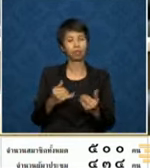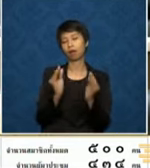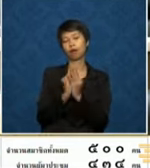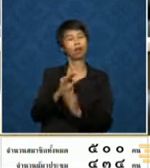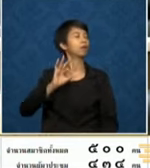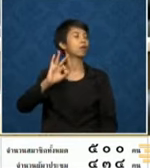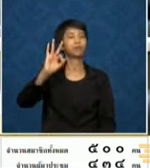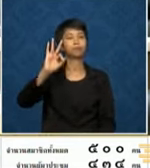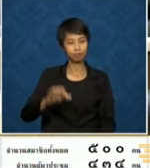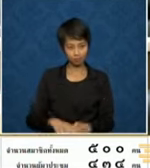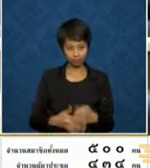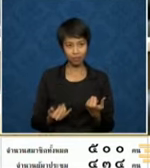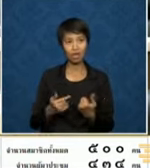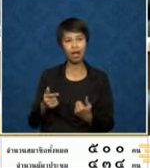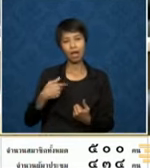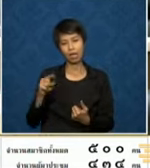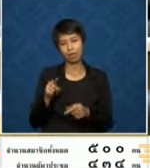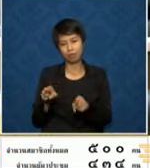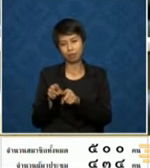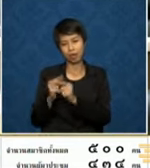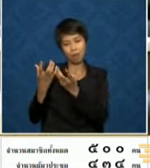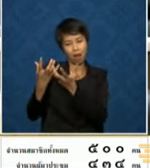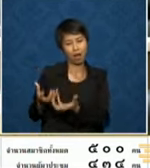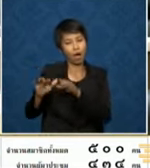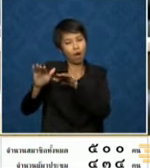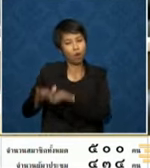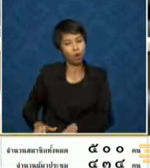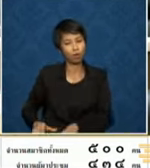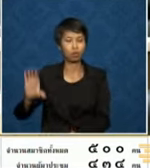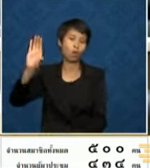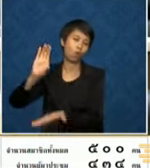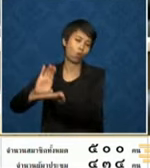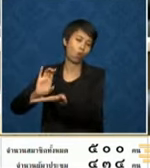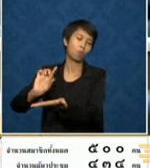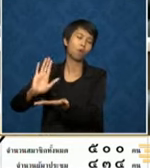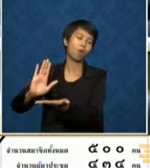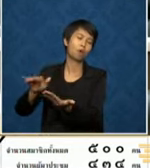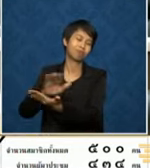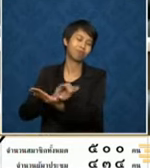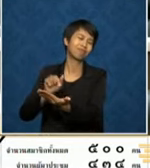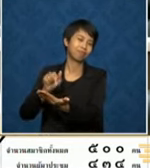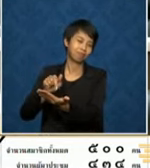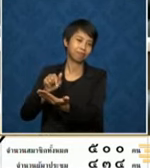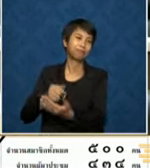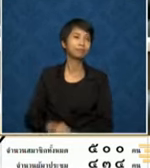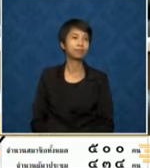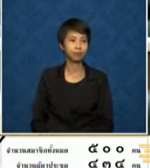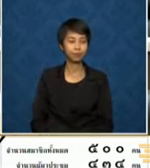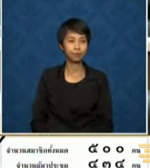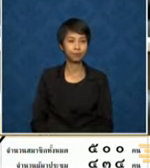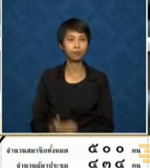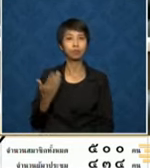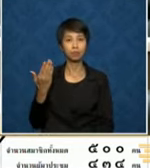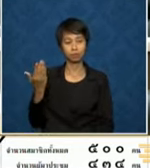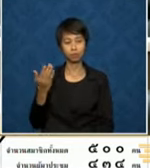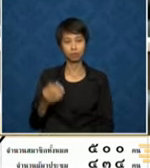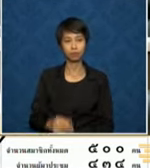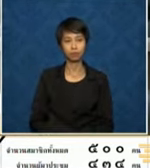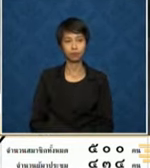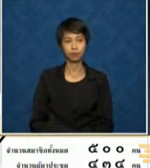านประธานครับจะลดภาระการลงทุนจากงบประมาณแผ่นดินและการกู้เงินครับท่านประธานครับขอขึ้นสไลด์ที่2เลย